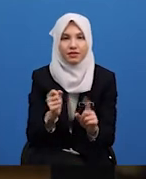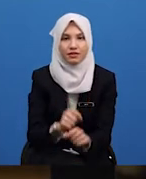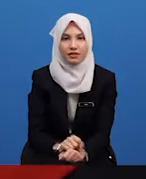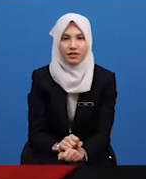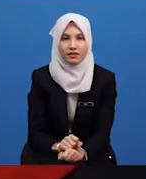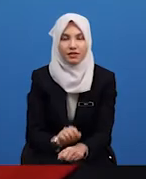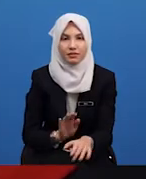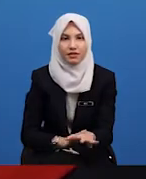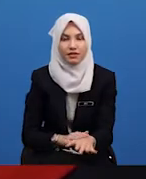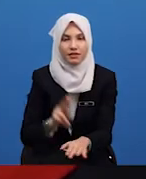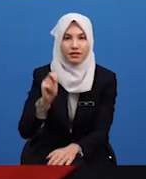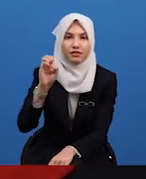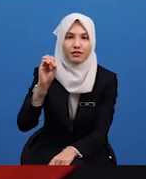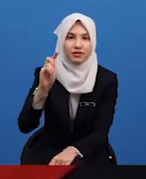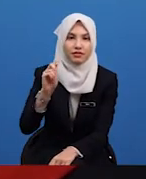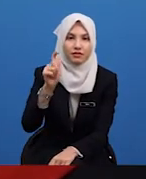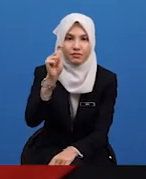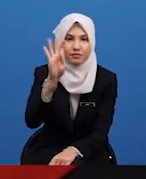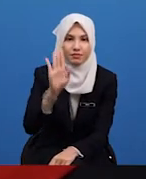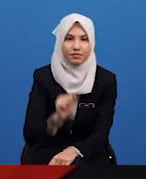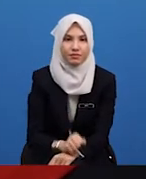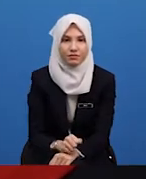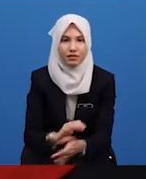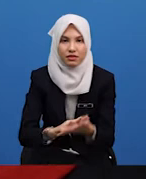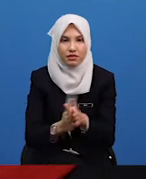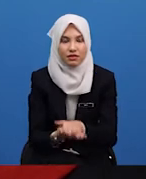not B flat. Kemudian jari pertama.